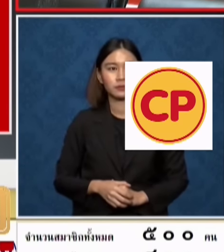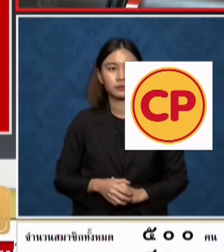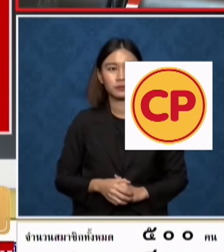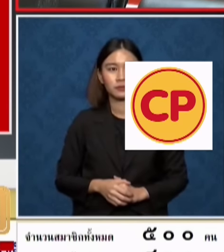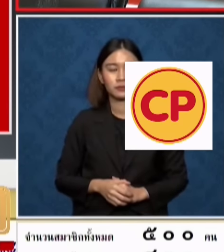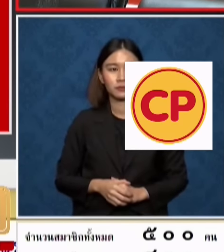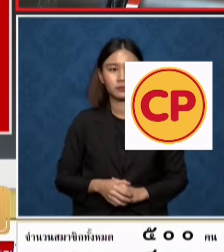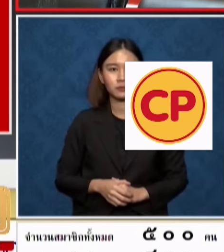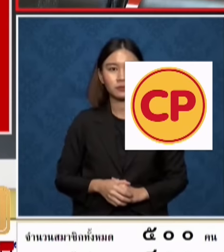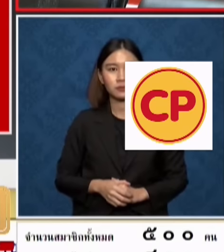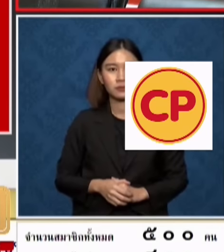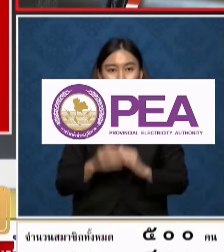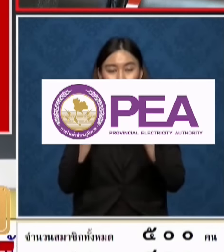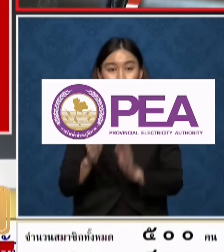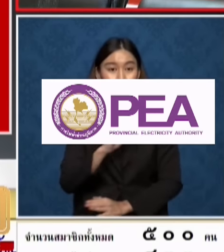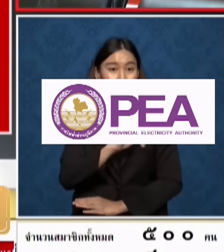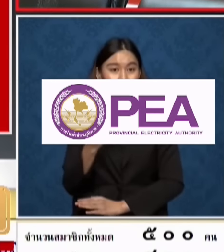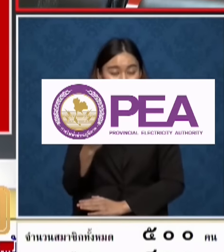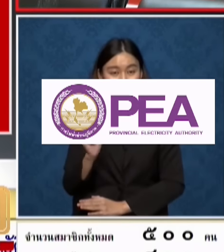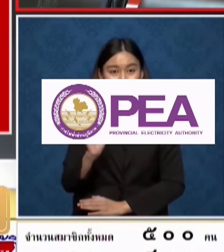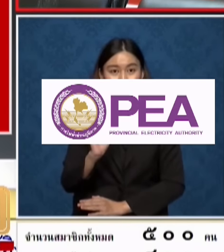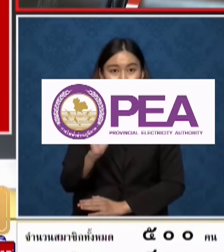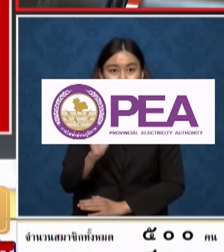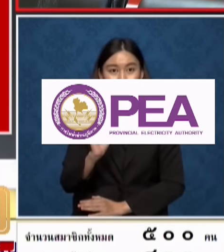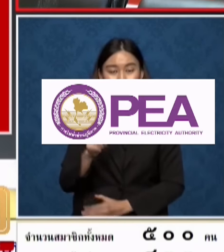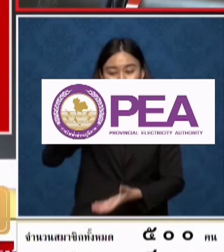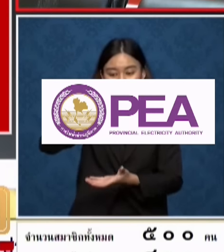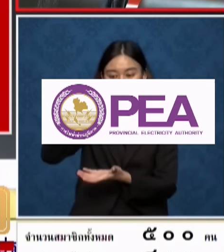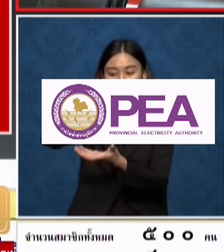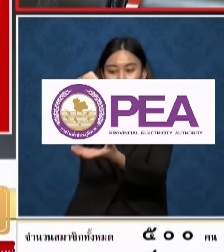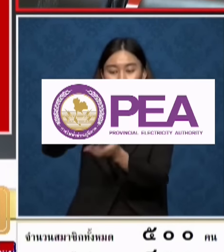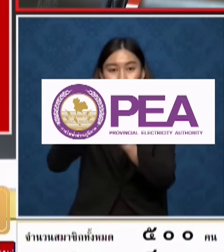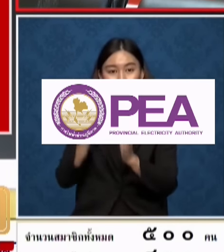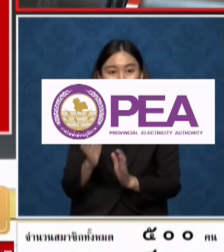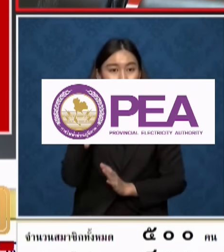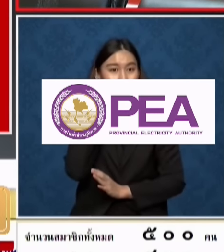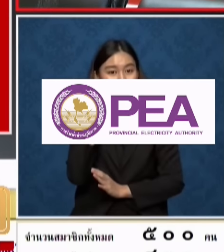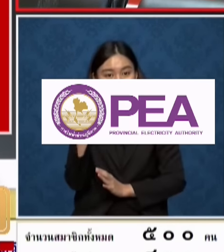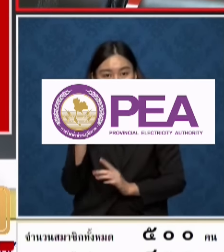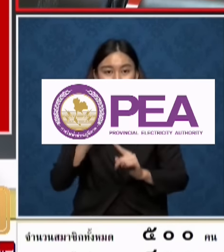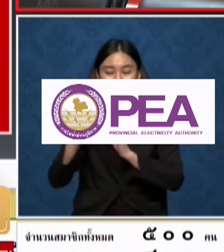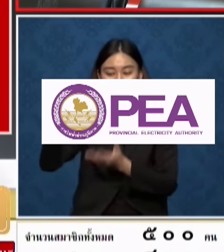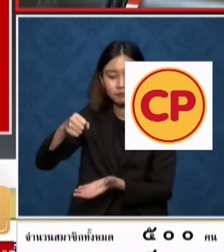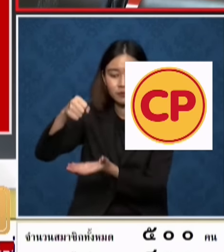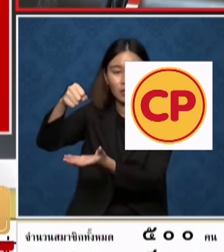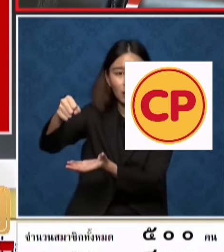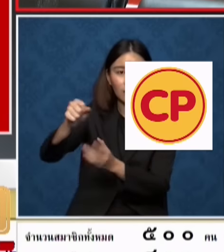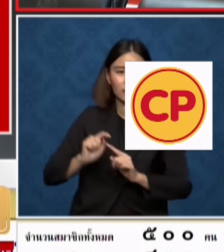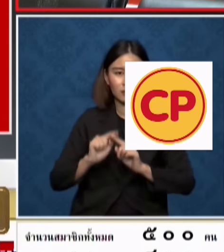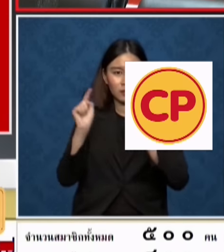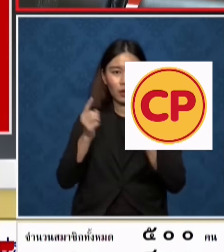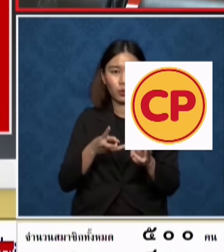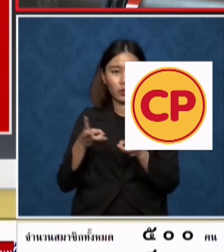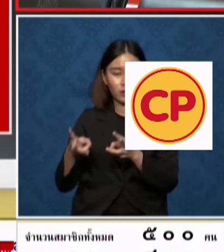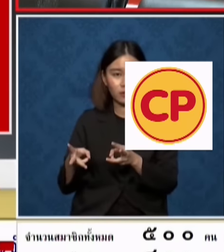ายแทนใจไปแล้วนะคะเขาก็เอาภาพที่เขาเนี่ยนำอาหารไปมอบให้กับพี่น้องประชาชนเนี่ยมาฉายในที่ประชุมด้